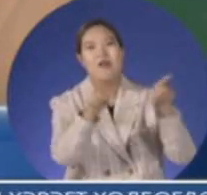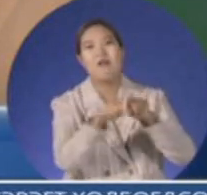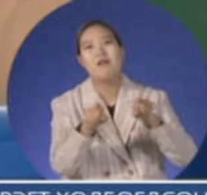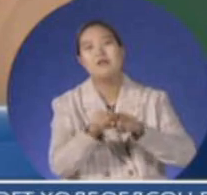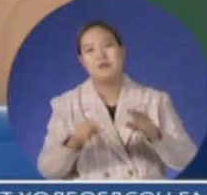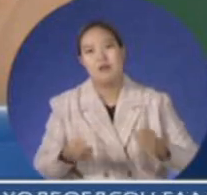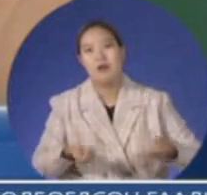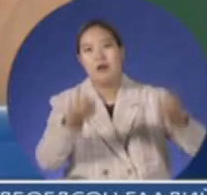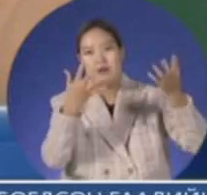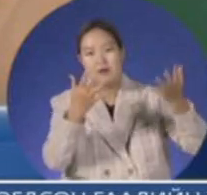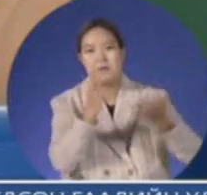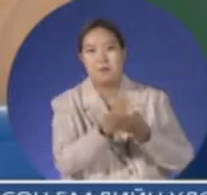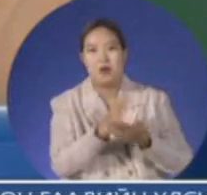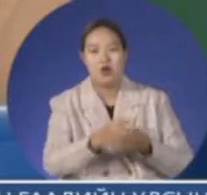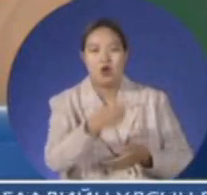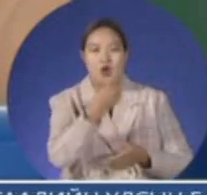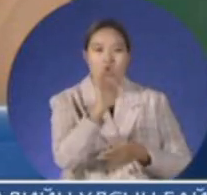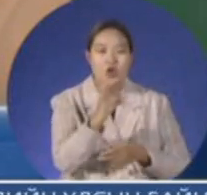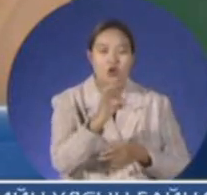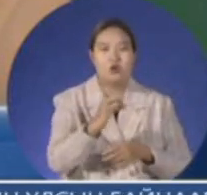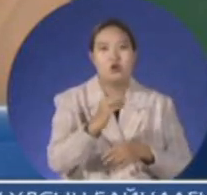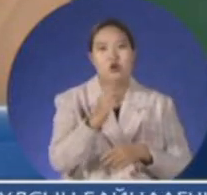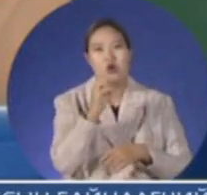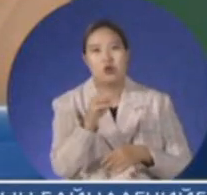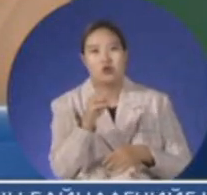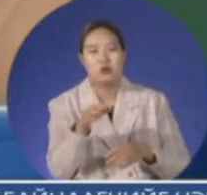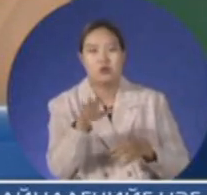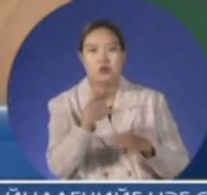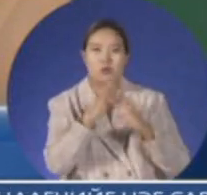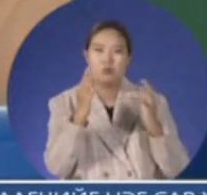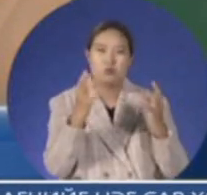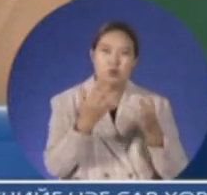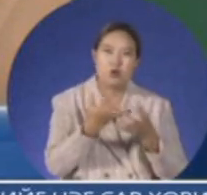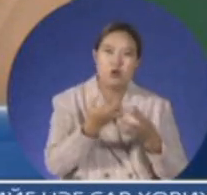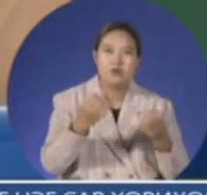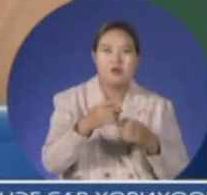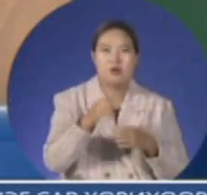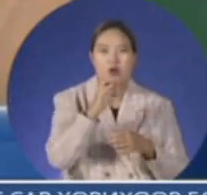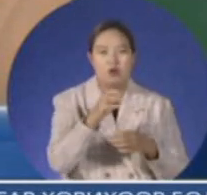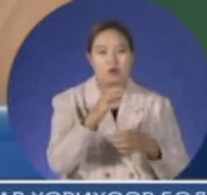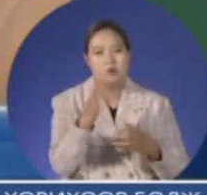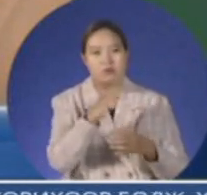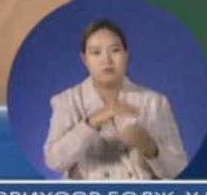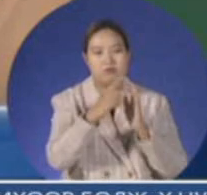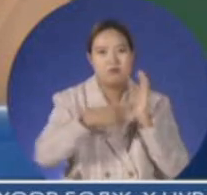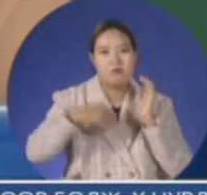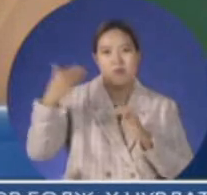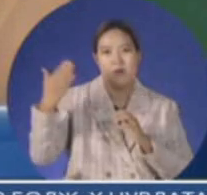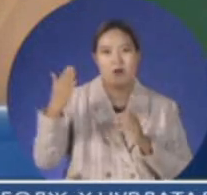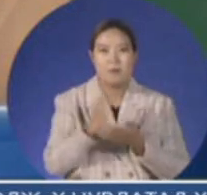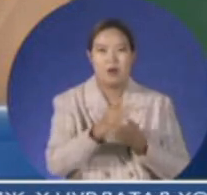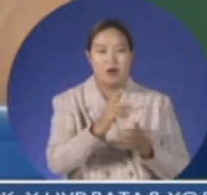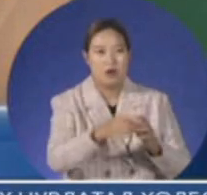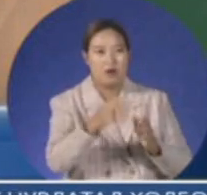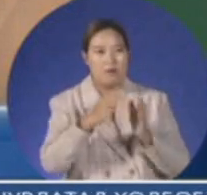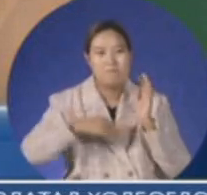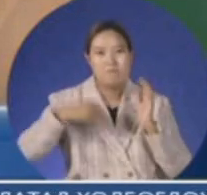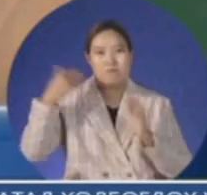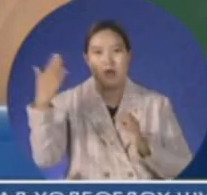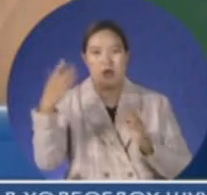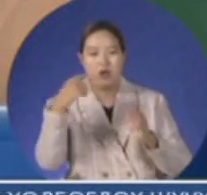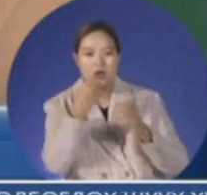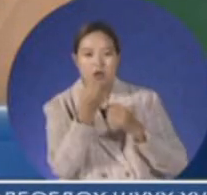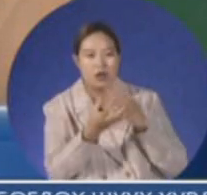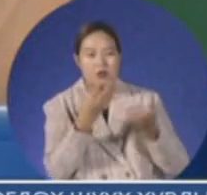хойд Азийн 20 гаруй хотуудаас нөлөөл олон хотуудны ихтгэл явсан. Тэр хотуудын ихтгэл зурдагдж байгаа мөн тэдгээр хотуудад